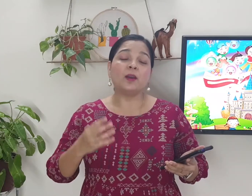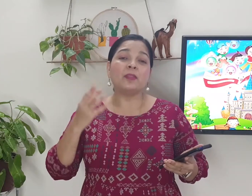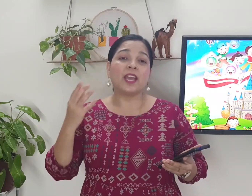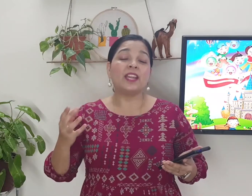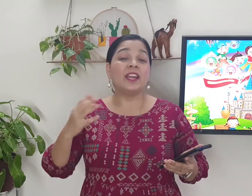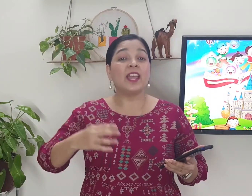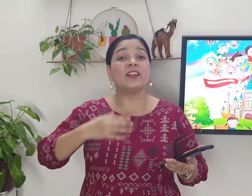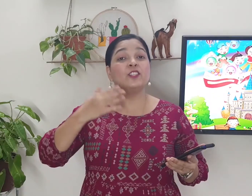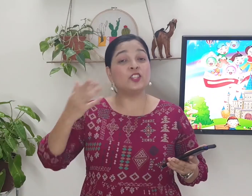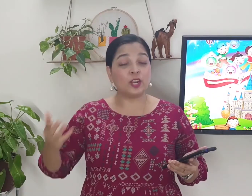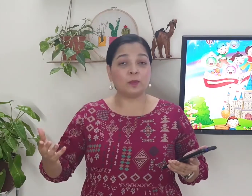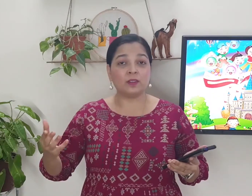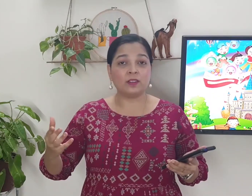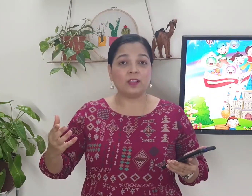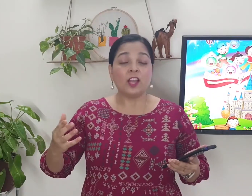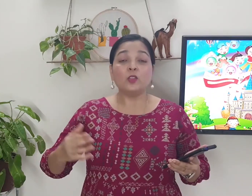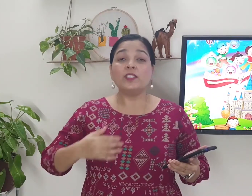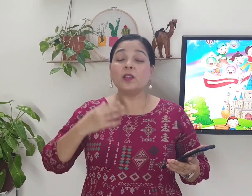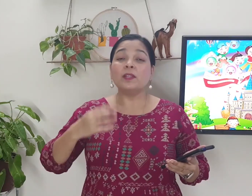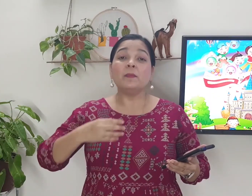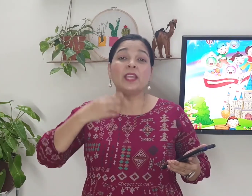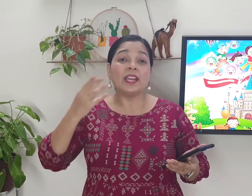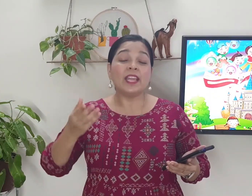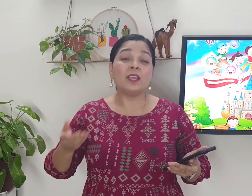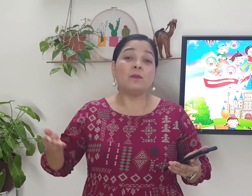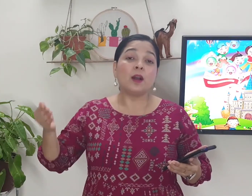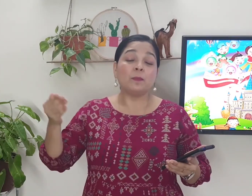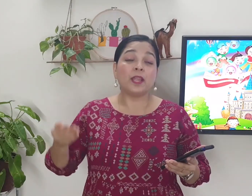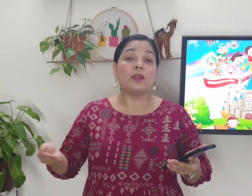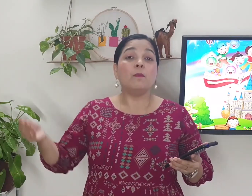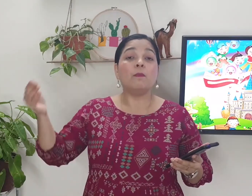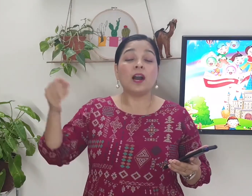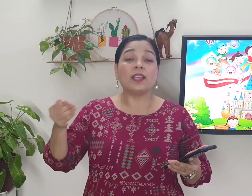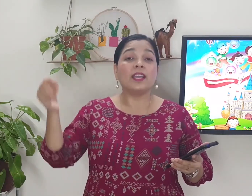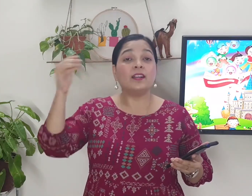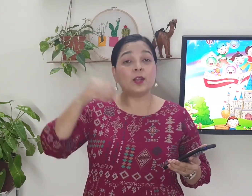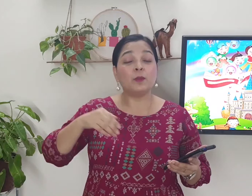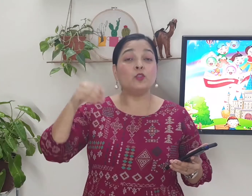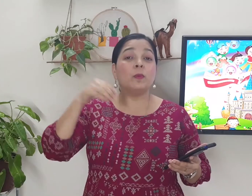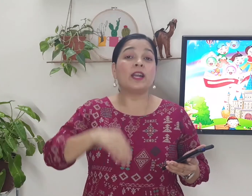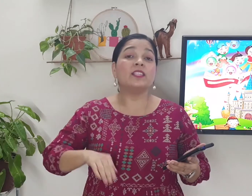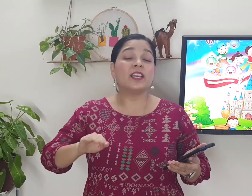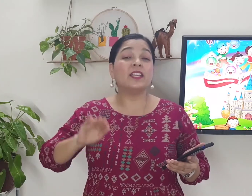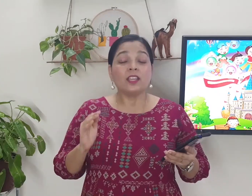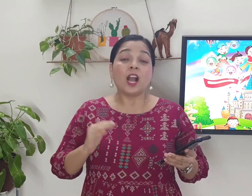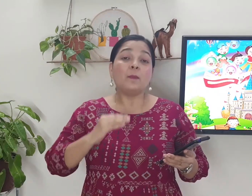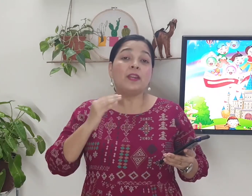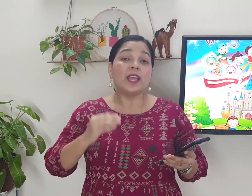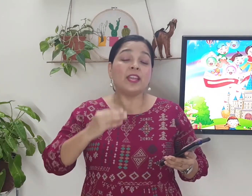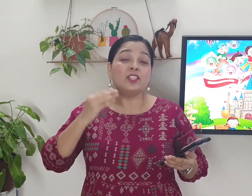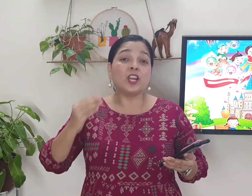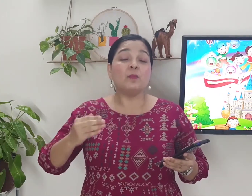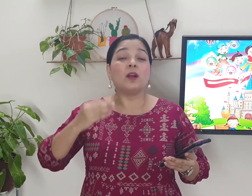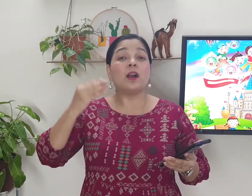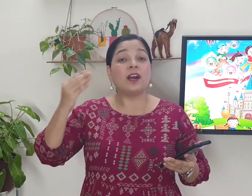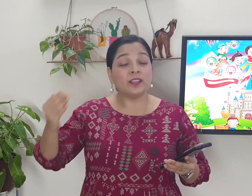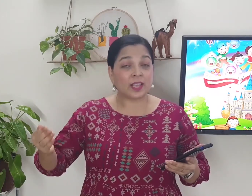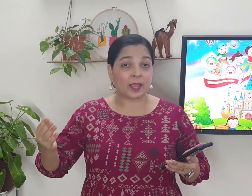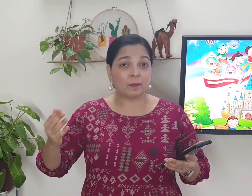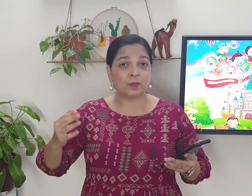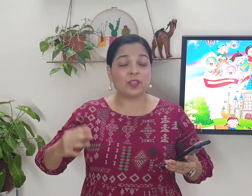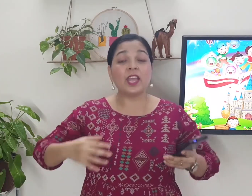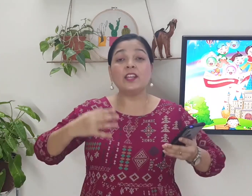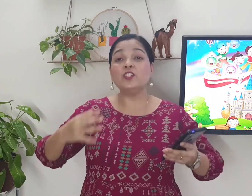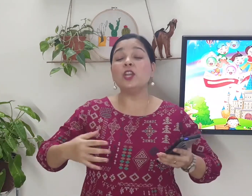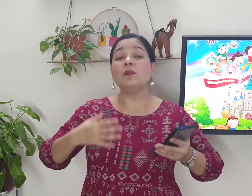जेव्हा आम्ही सांगतो 9 जन्म घेणे, म्हणजे आपल्या आईचे गर्भाने नव्हे, तर इथे 9 जन्मणे